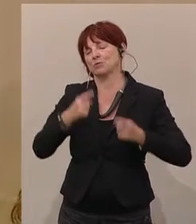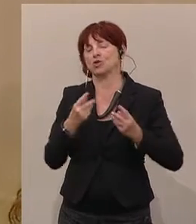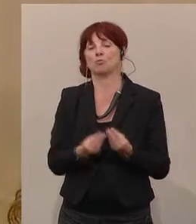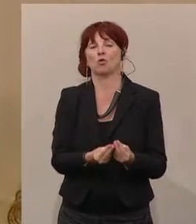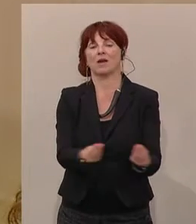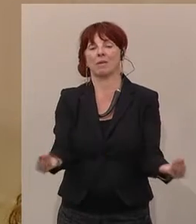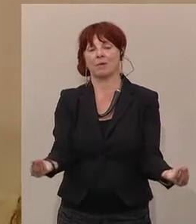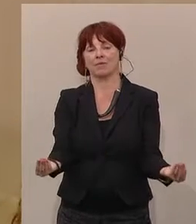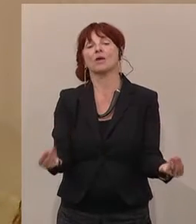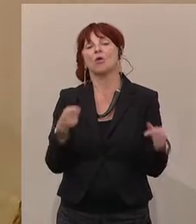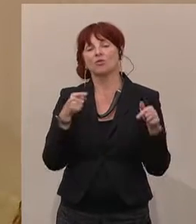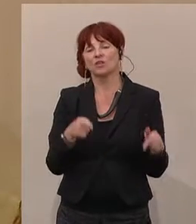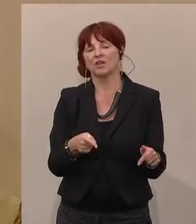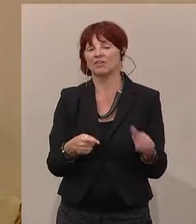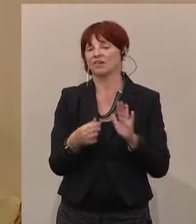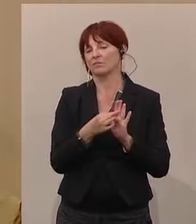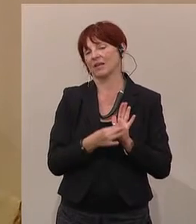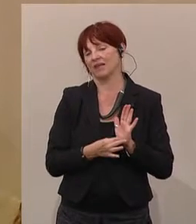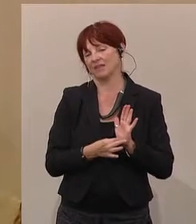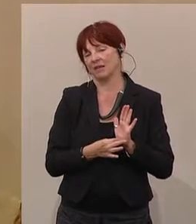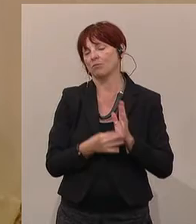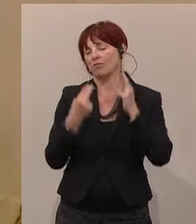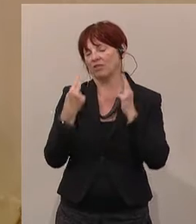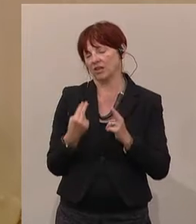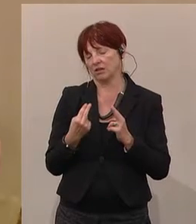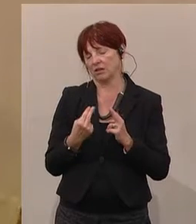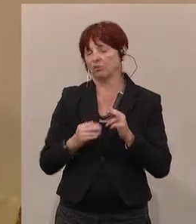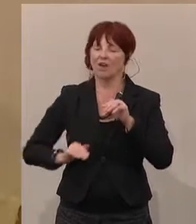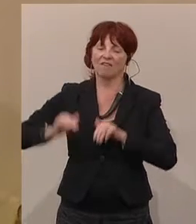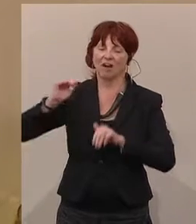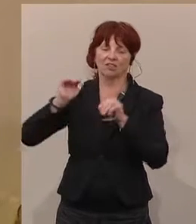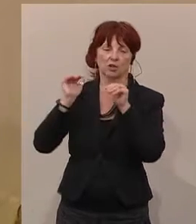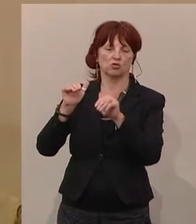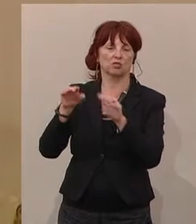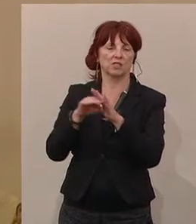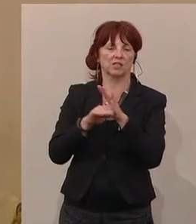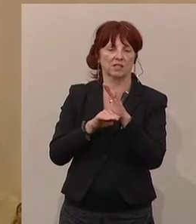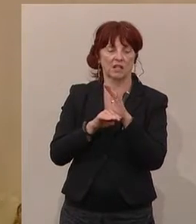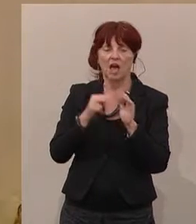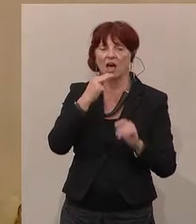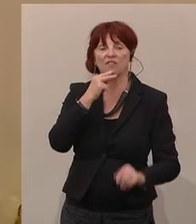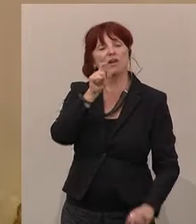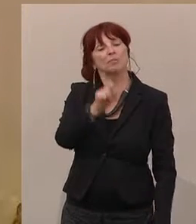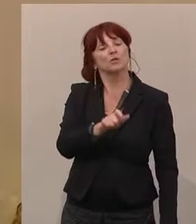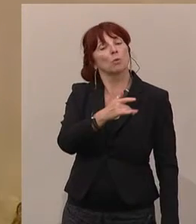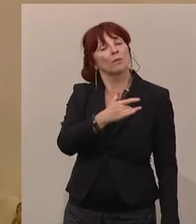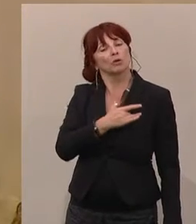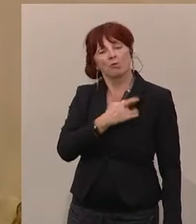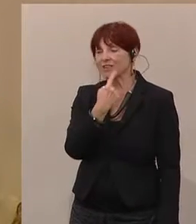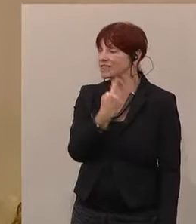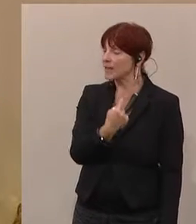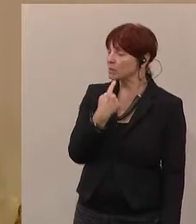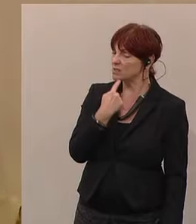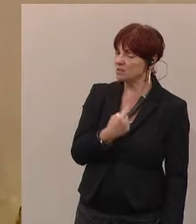ist das leitende Prinzip des Erwachsenenschutzgesetzes. Seitens der Betroffenen wird häufig der Wunsch